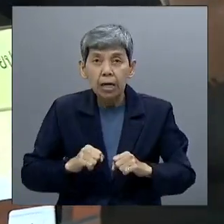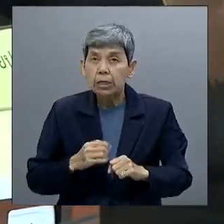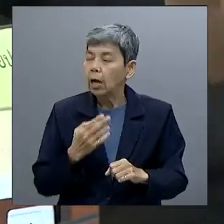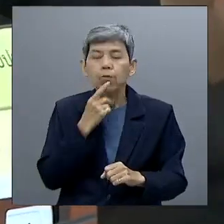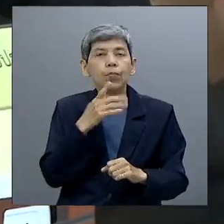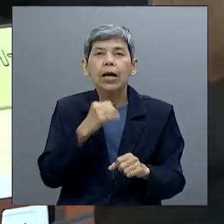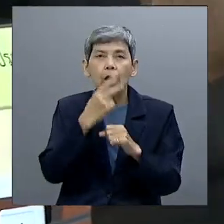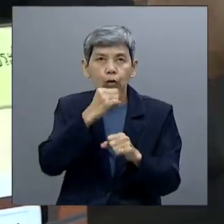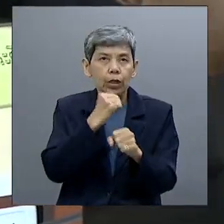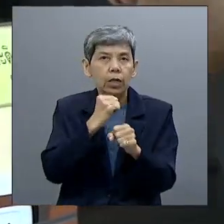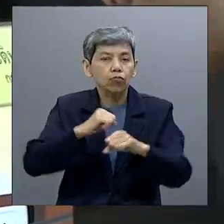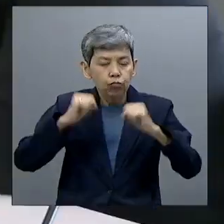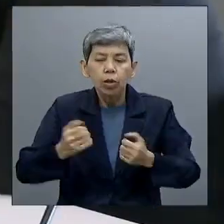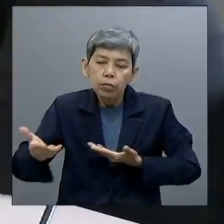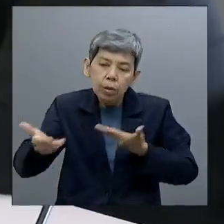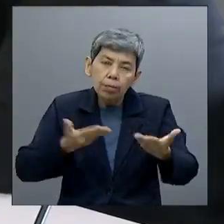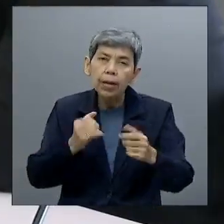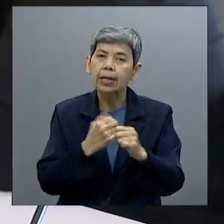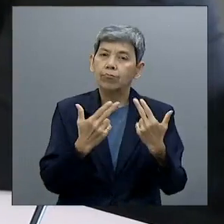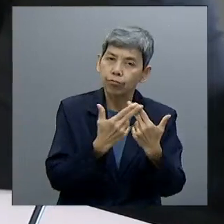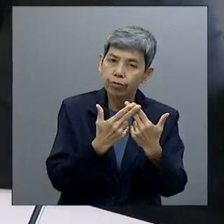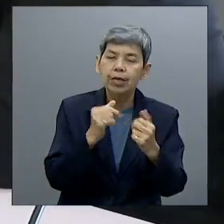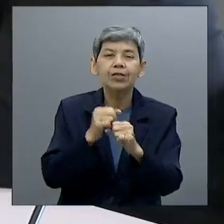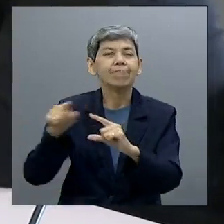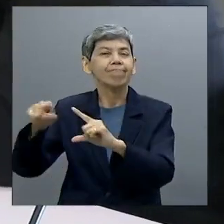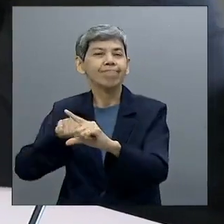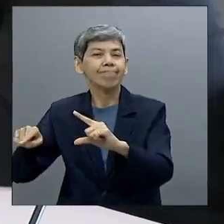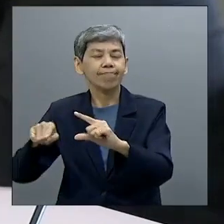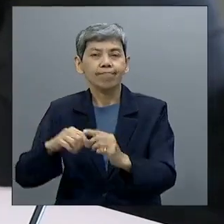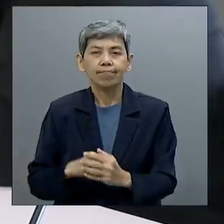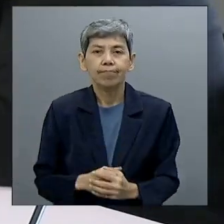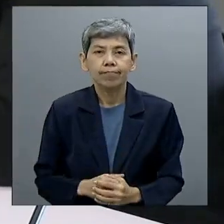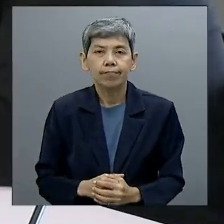างใดแต่ว่าเป็นการตกลงระหว่าง2พรรคการเมืองก้าวไกลกับรวมไทยสร้างชาติค่ะ